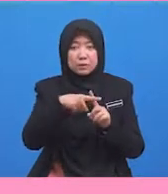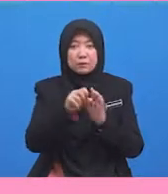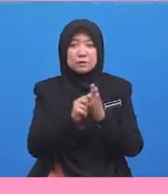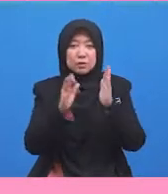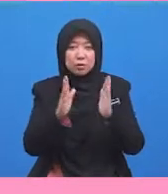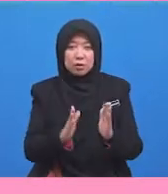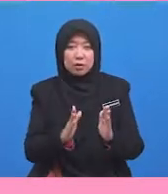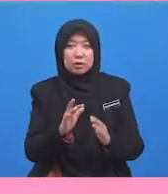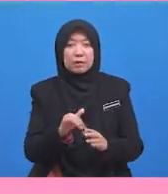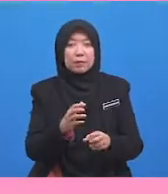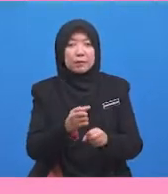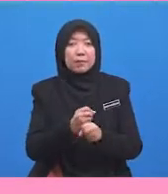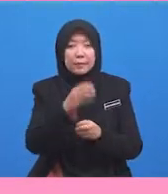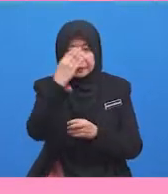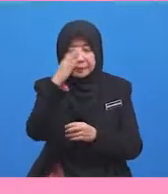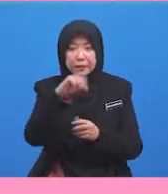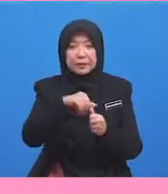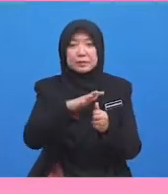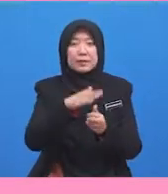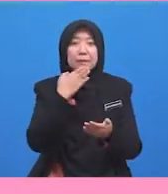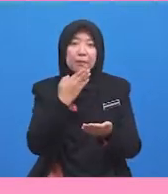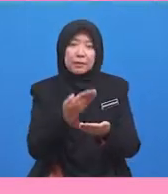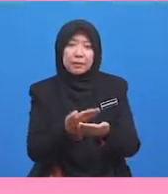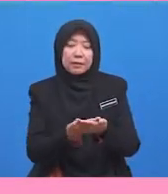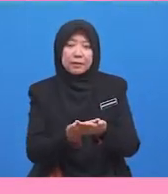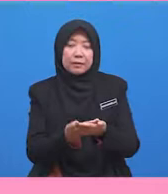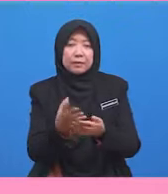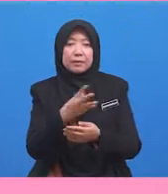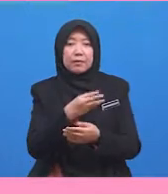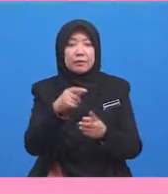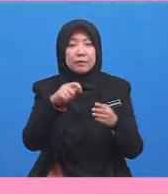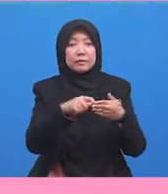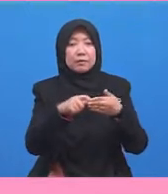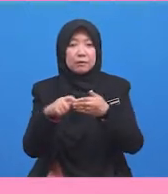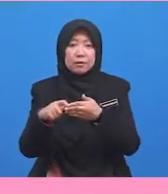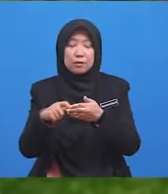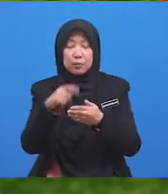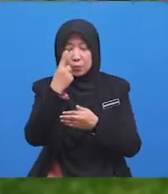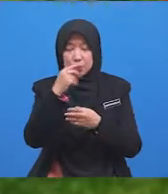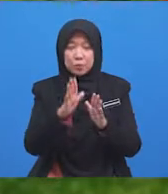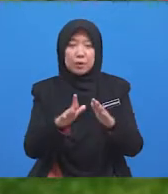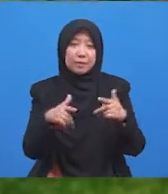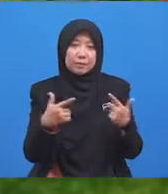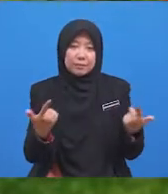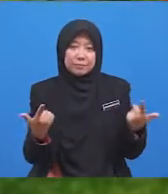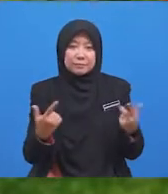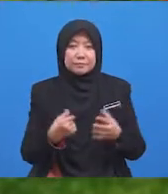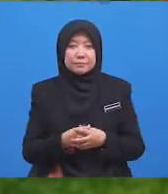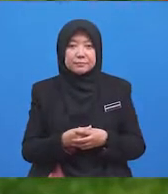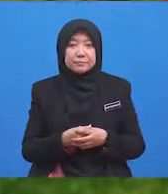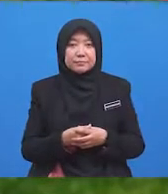seseorang yang dapat memberikan kesan W dan telah dan kepada orang lain Baiklah